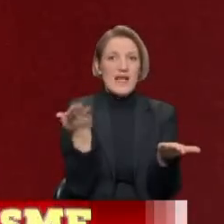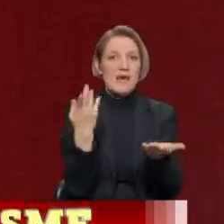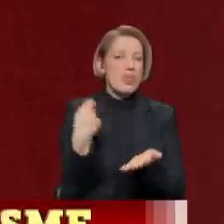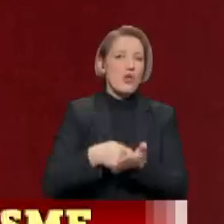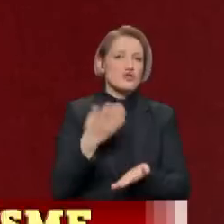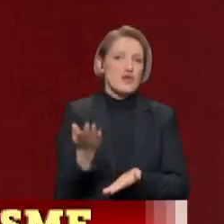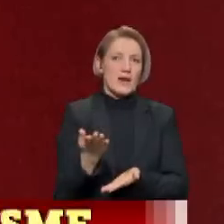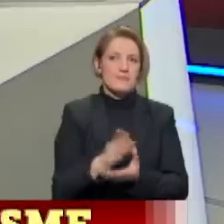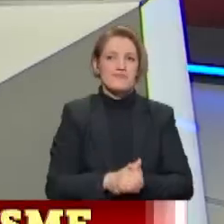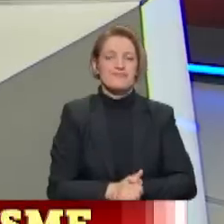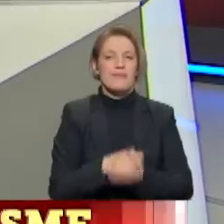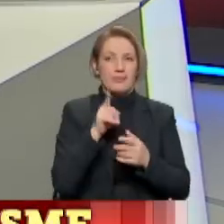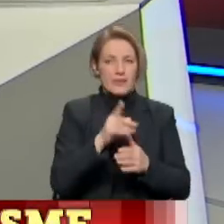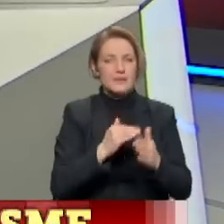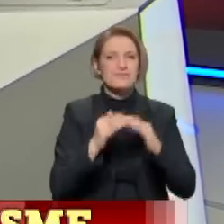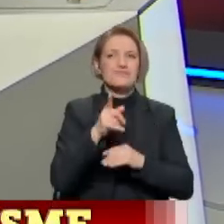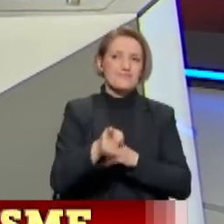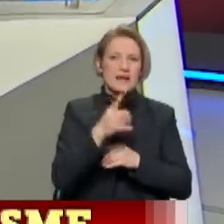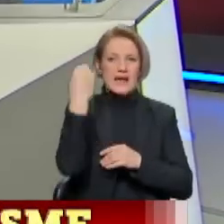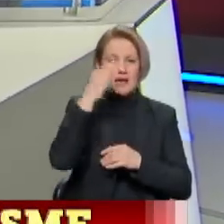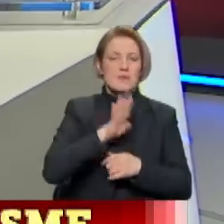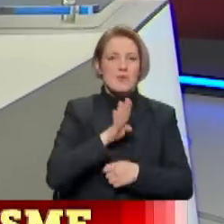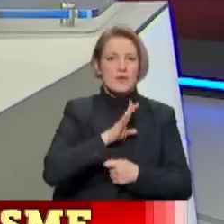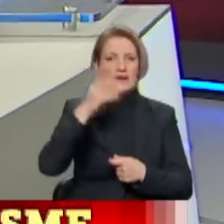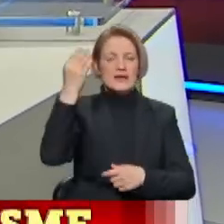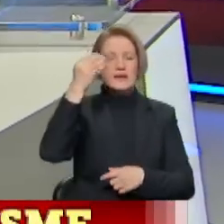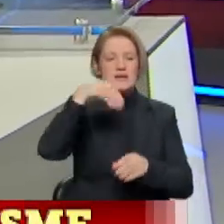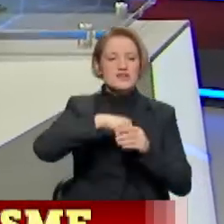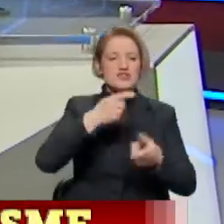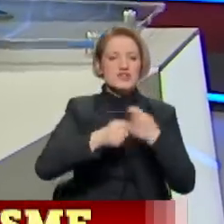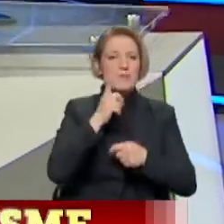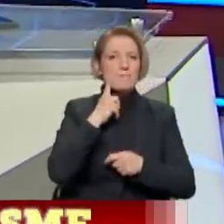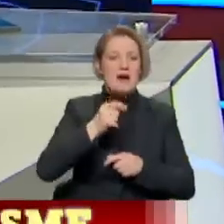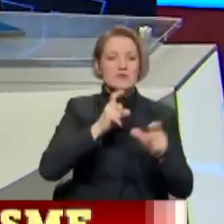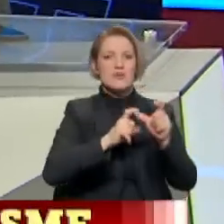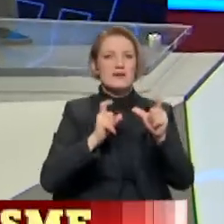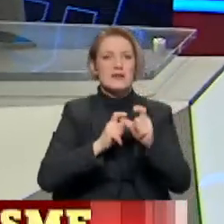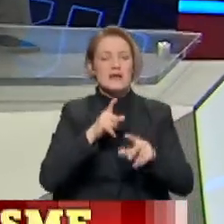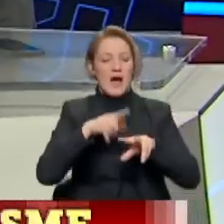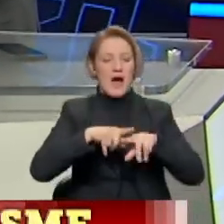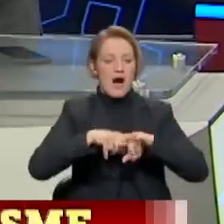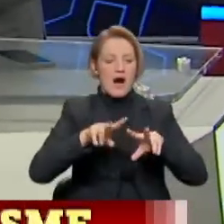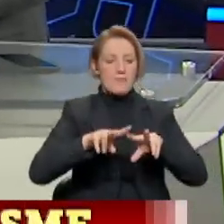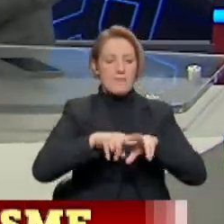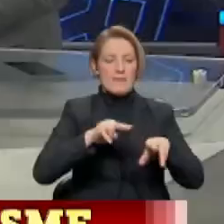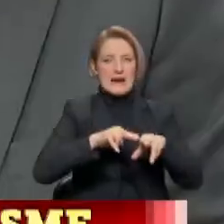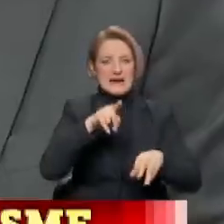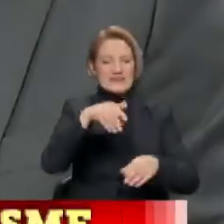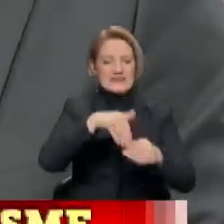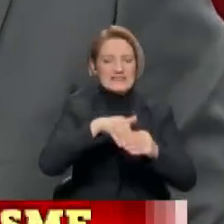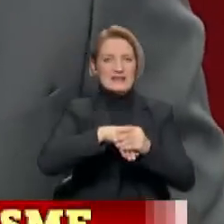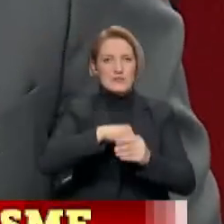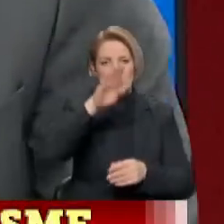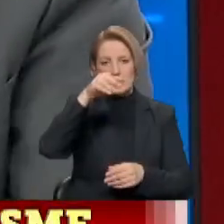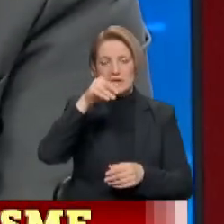bedelini ödetecek? Bunun üzerine de Ekrem İmamoğlu İçişleri Bakanı'na cevap verdi. Dedi ki asıl ahmaklık İstanbul seçiminin